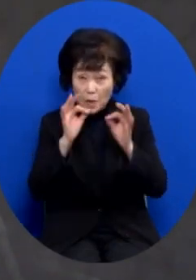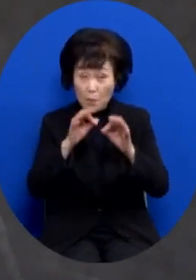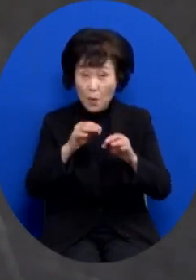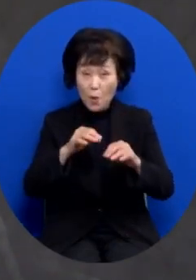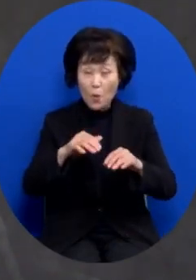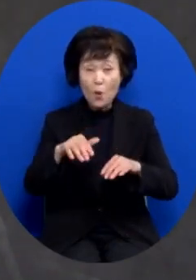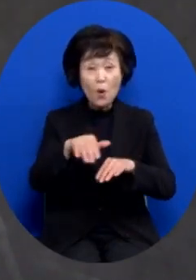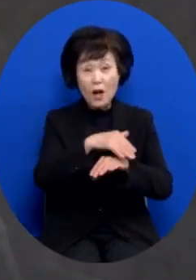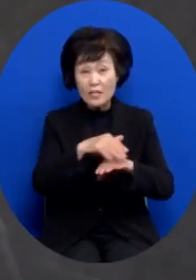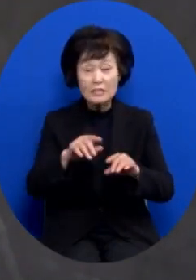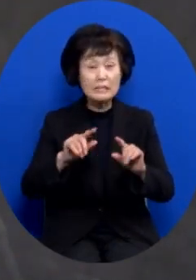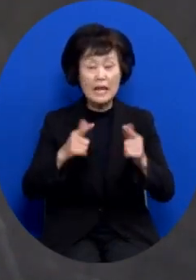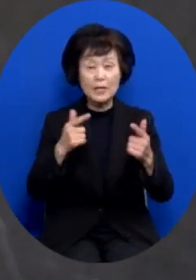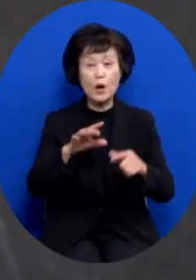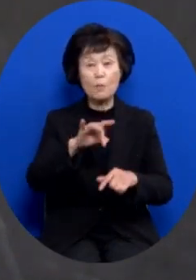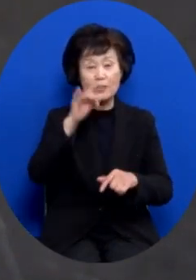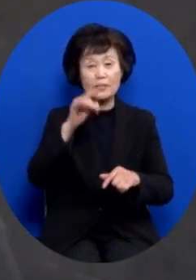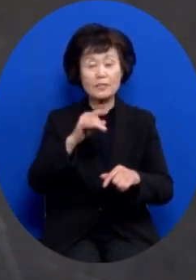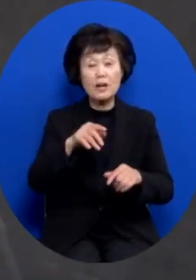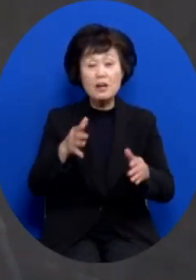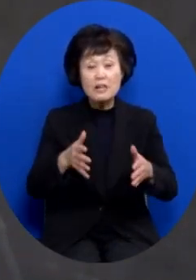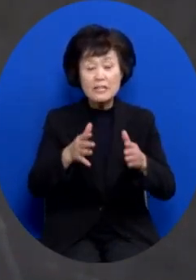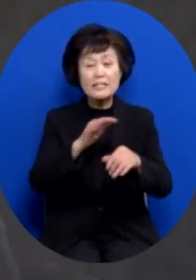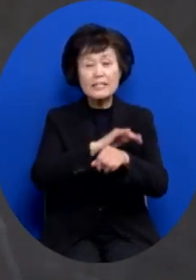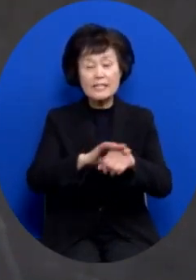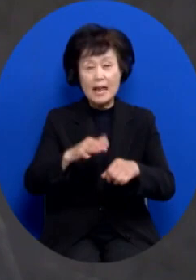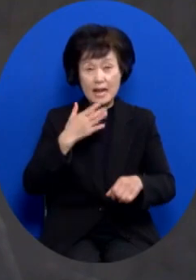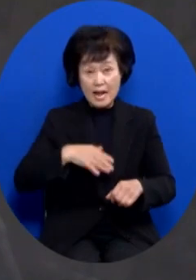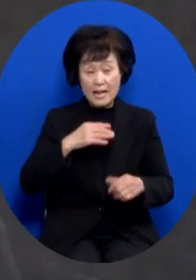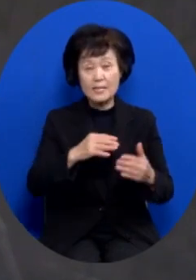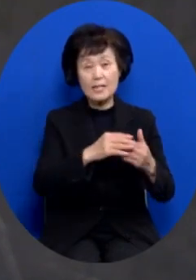먼저 그 길을 잘 아는 안내자를 만나는 것입니다